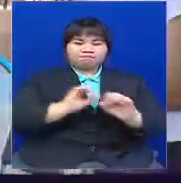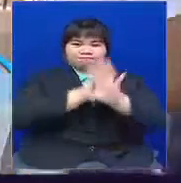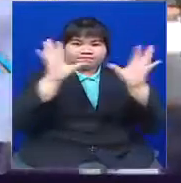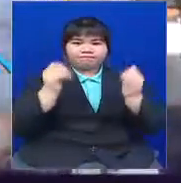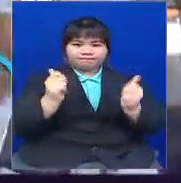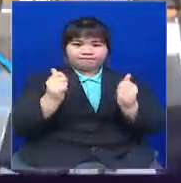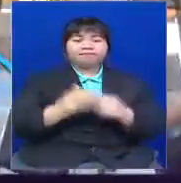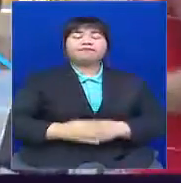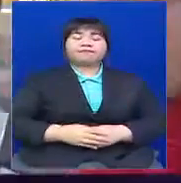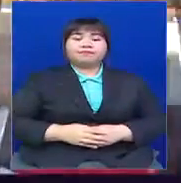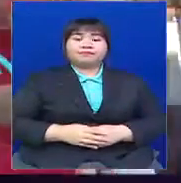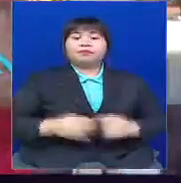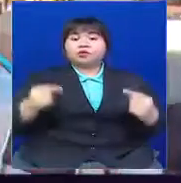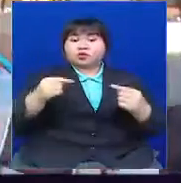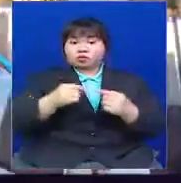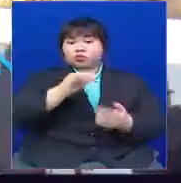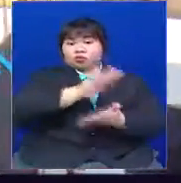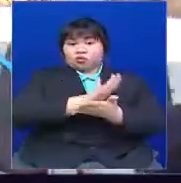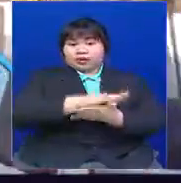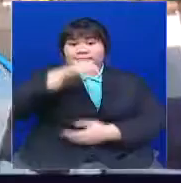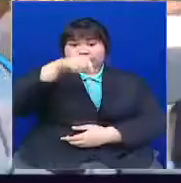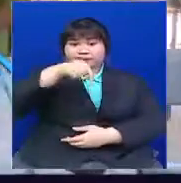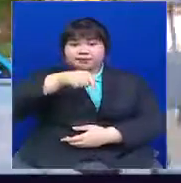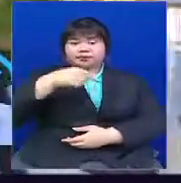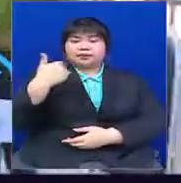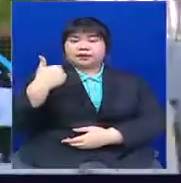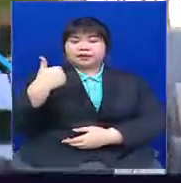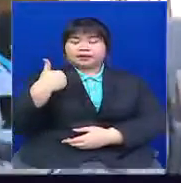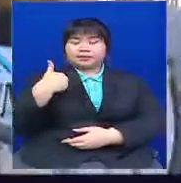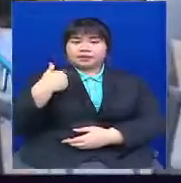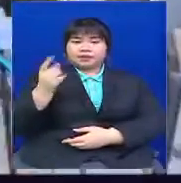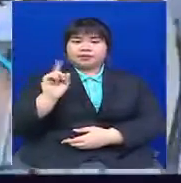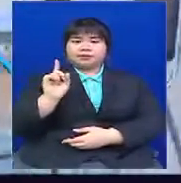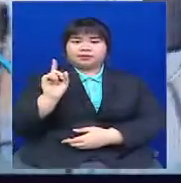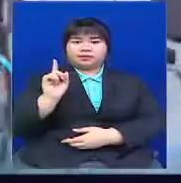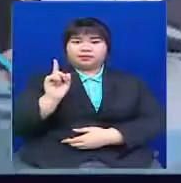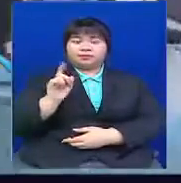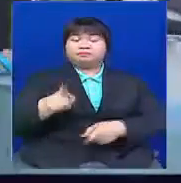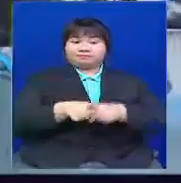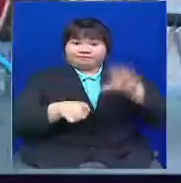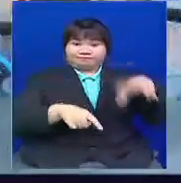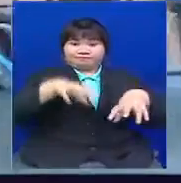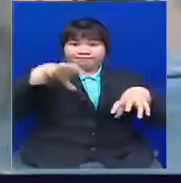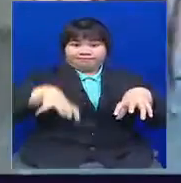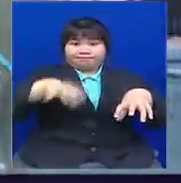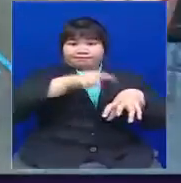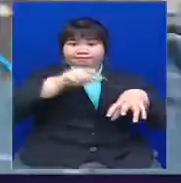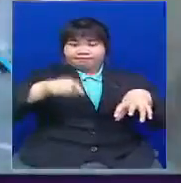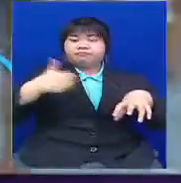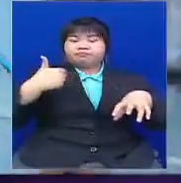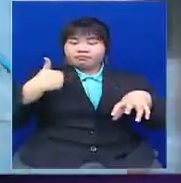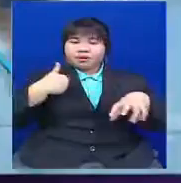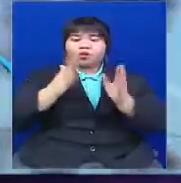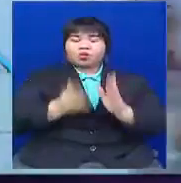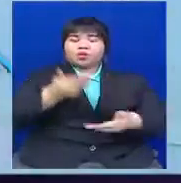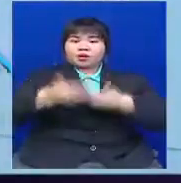ครับขณะที่ภายในบริเวณโรงเรียนตำรุมิตรภาพที่65นะครับซึ่งเป็นที่ตั้งของหน่วยลงเสียงประชามติมีบรรดาพ่อ